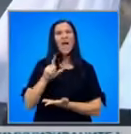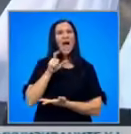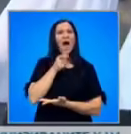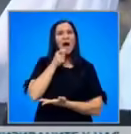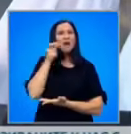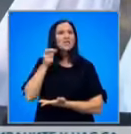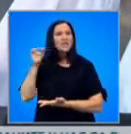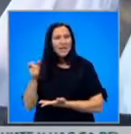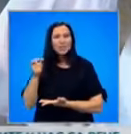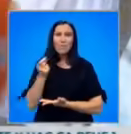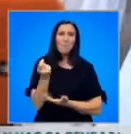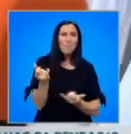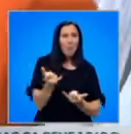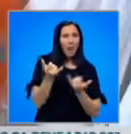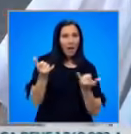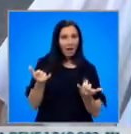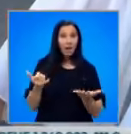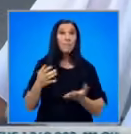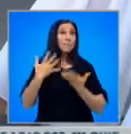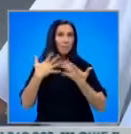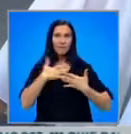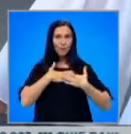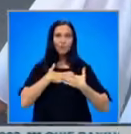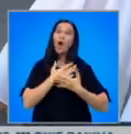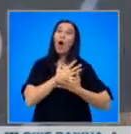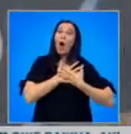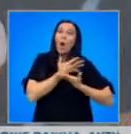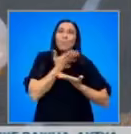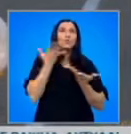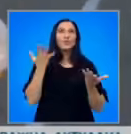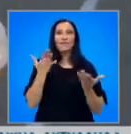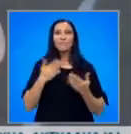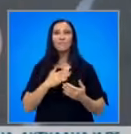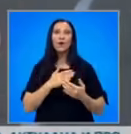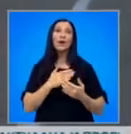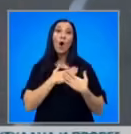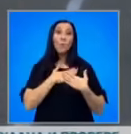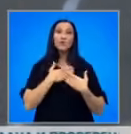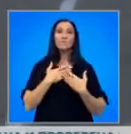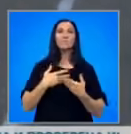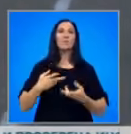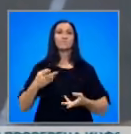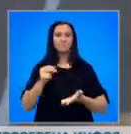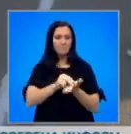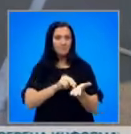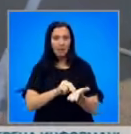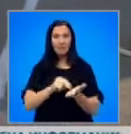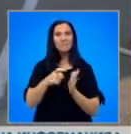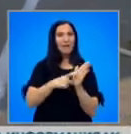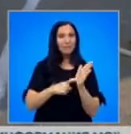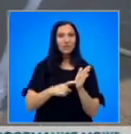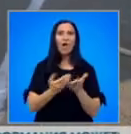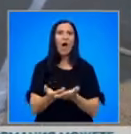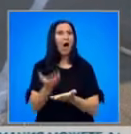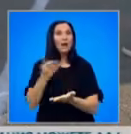сричам лека по лека. Математиката обичаш ли? Да, обожавам я. Обичам да решавам задачки. А ранното ставане